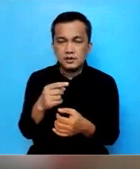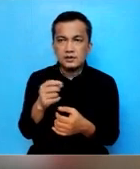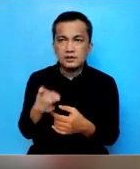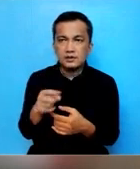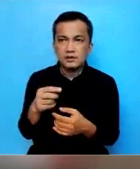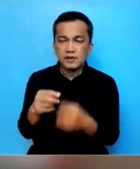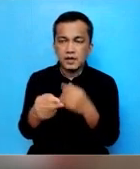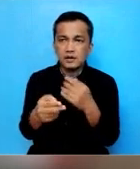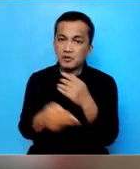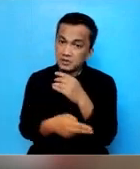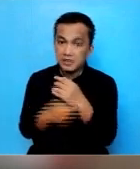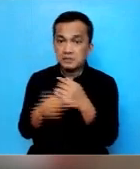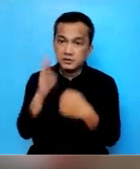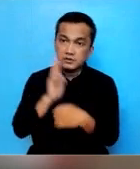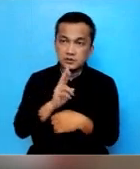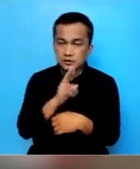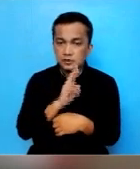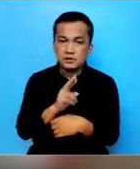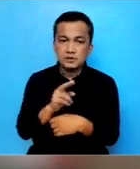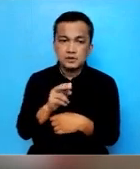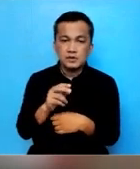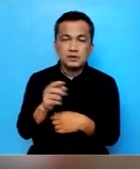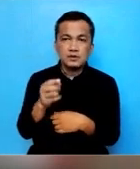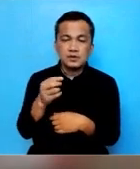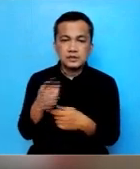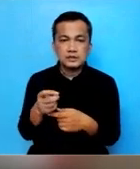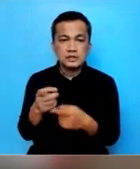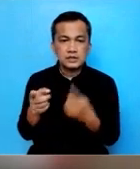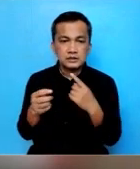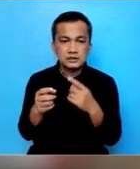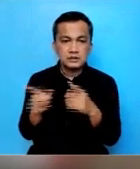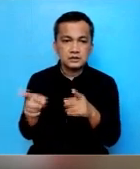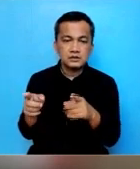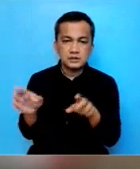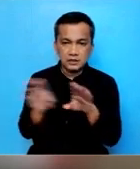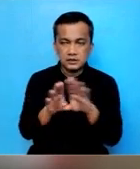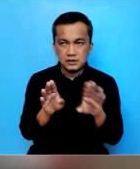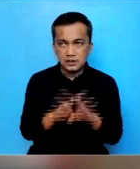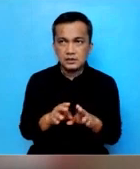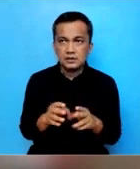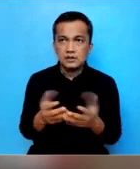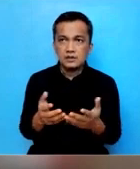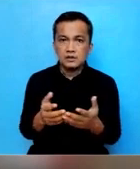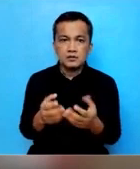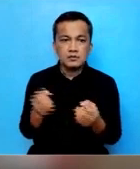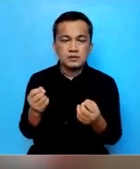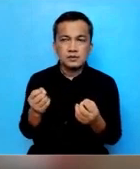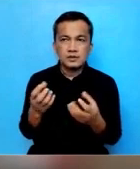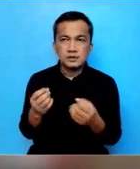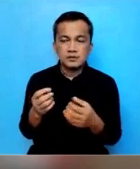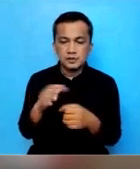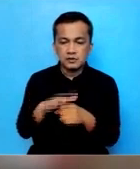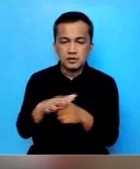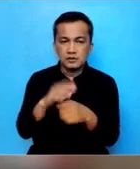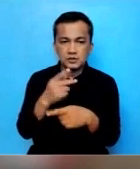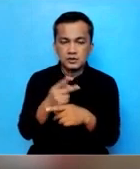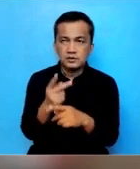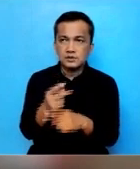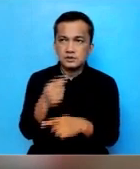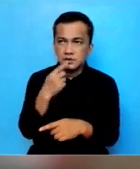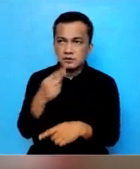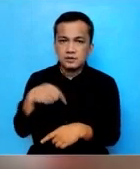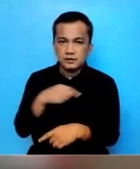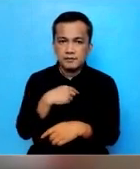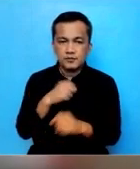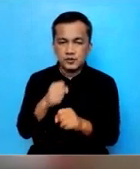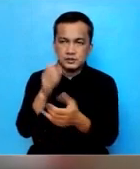hotel, restaurants, mga food chains, nasaran lahat yan. So, madami naman ng local production. Sabi namin, kung pwede itigil